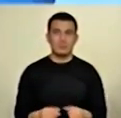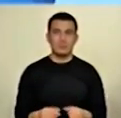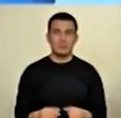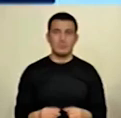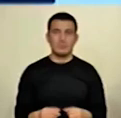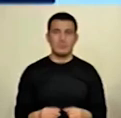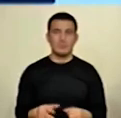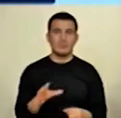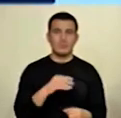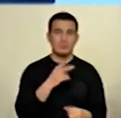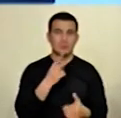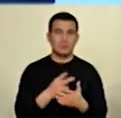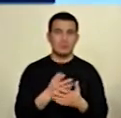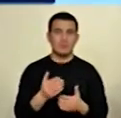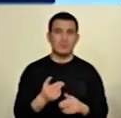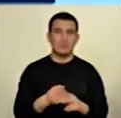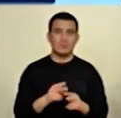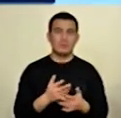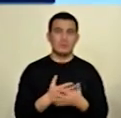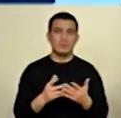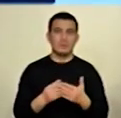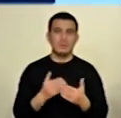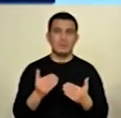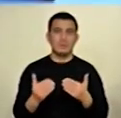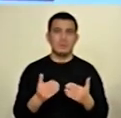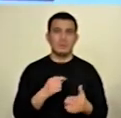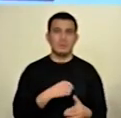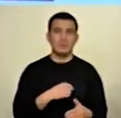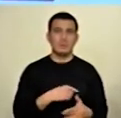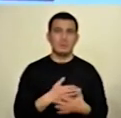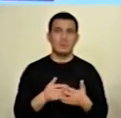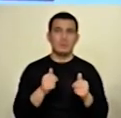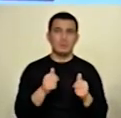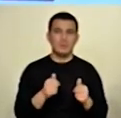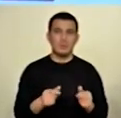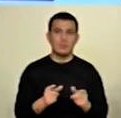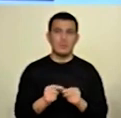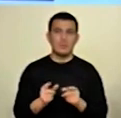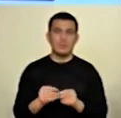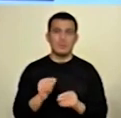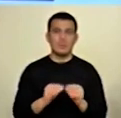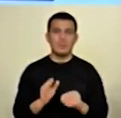Mana ko'rib turibsiz, yuqorida ko'rganingiz kabi, demak, rasmlar yuklanar ekan.